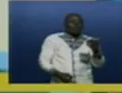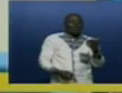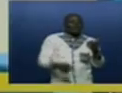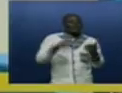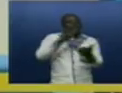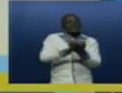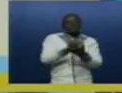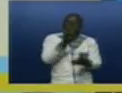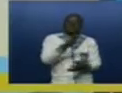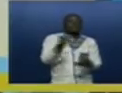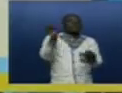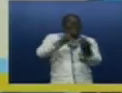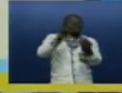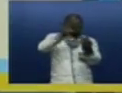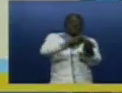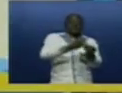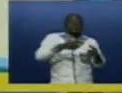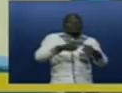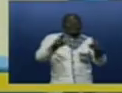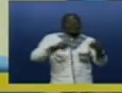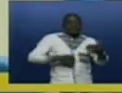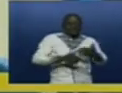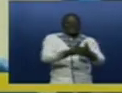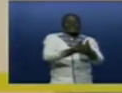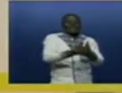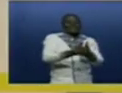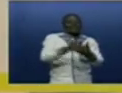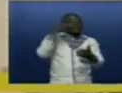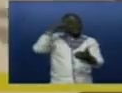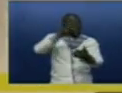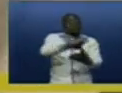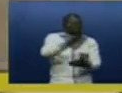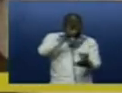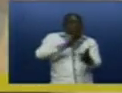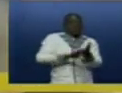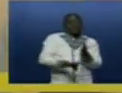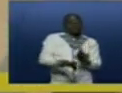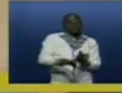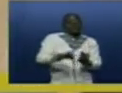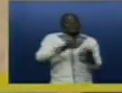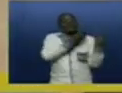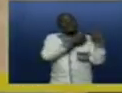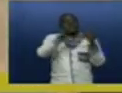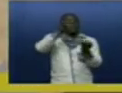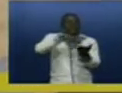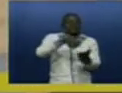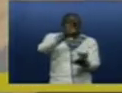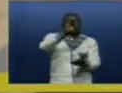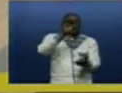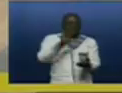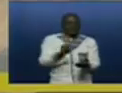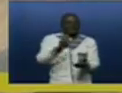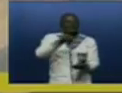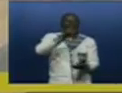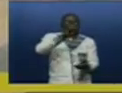augmenter, mais on arrive à maîtriser les cas qu'on a pu identifier. Depuis 1980, la peste réapparaît